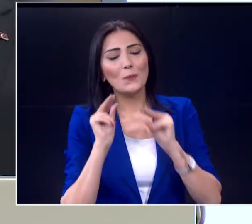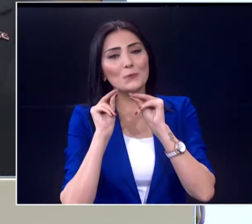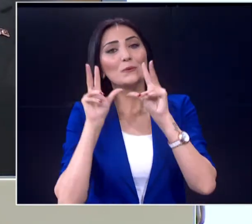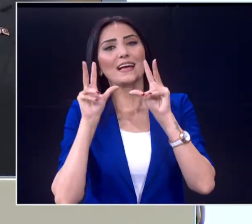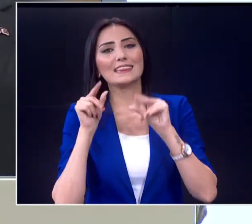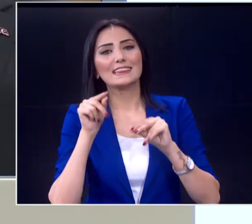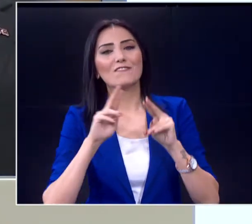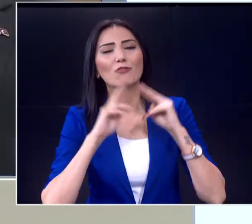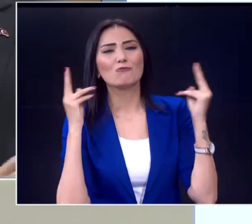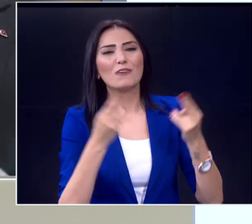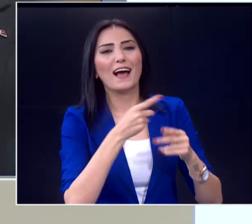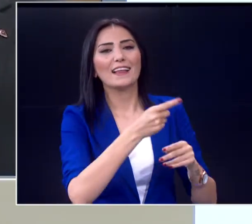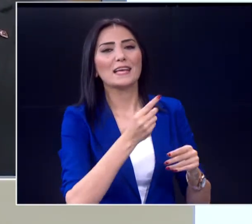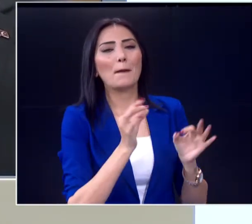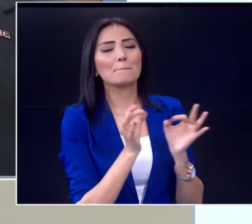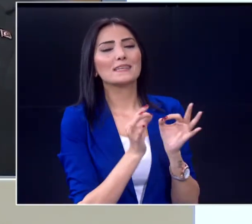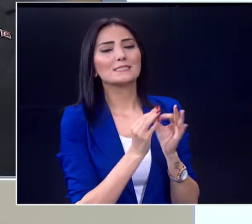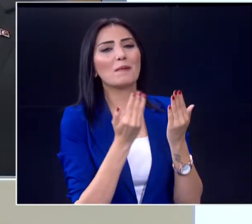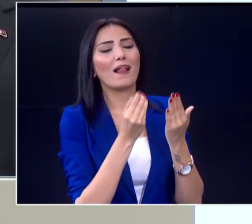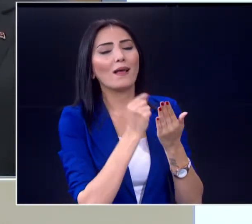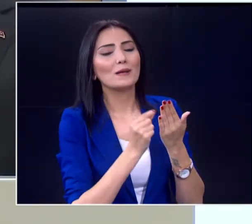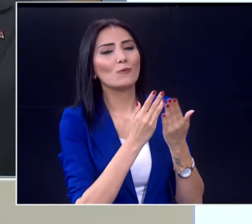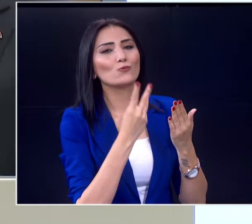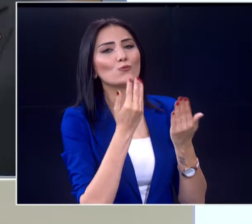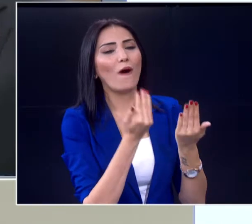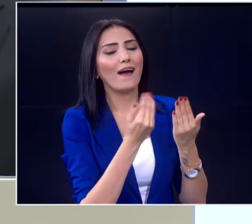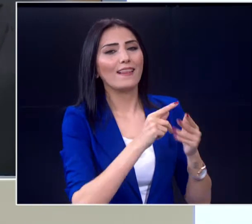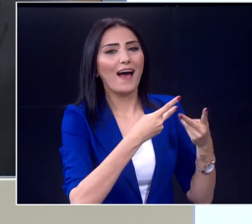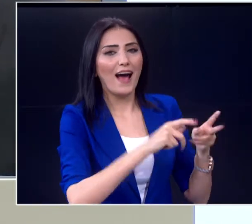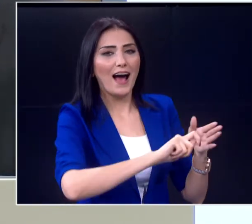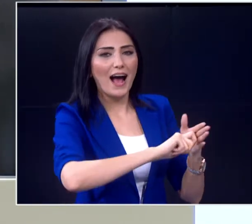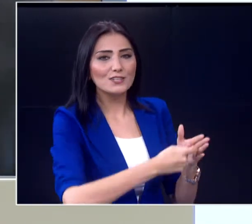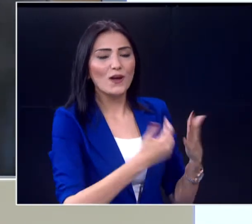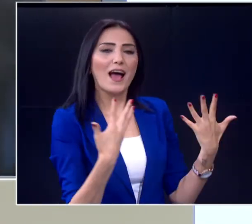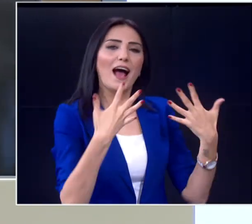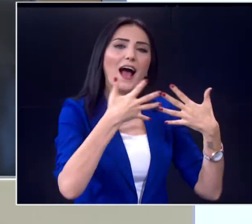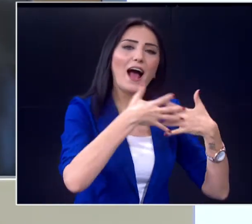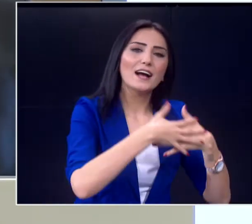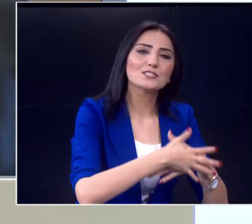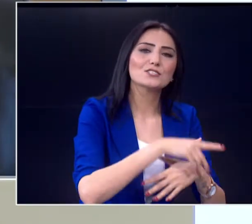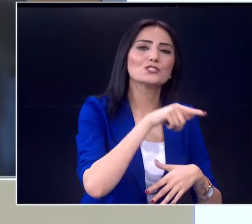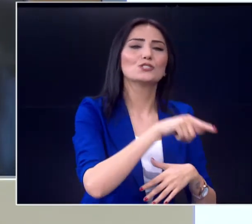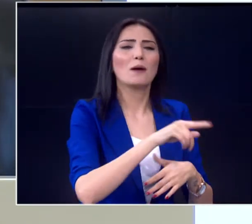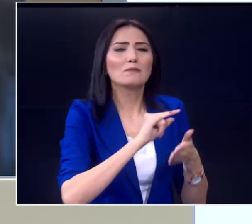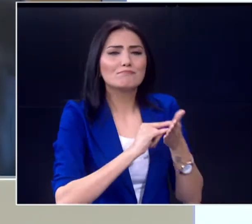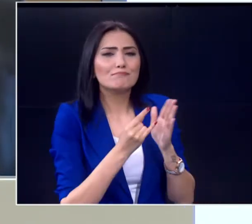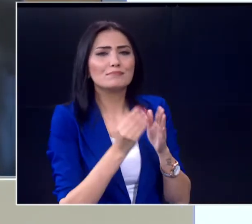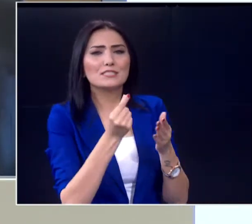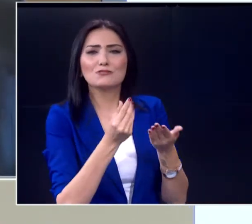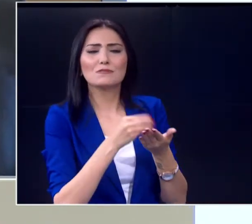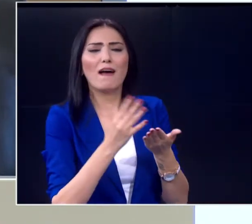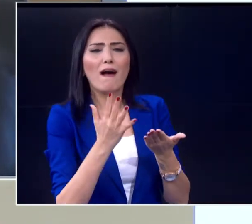uyanır, dükkanını besmeleyle, duayla açar. Akşam da kanaat içinde